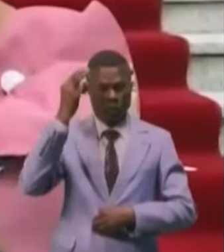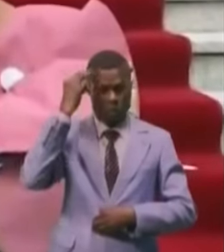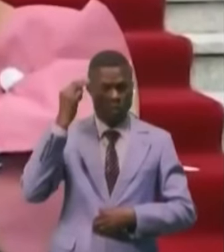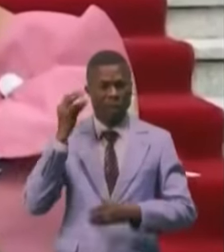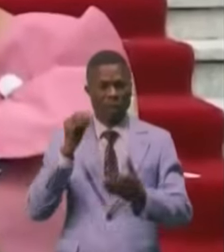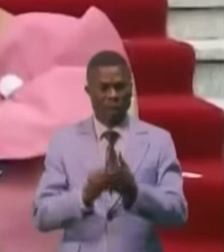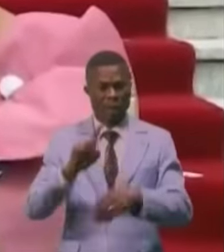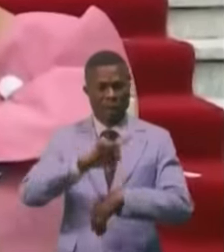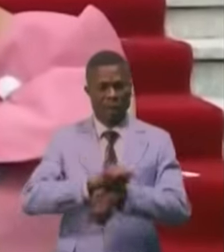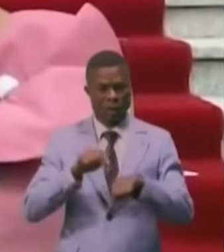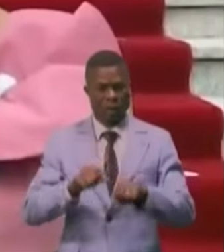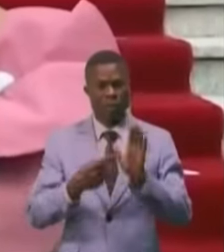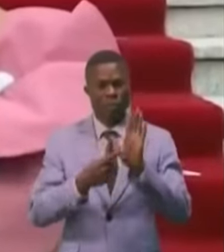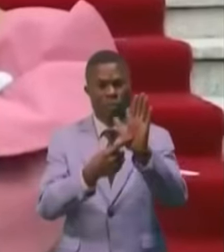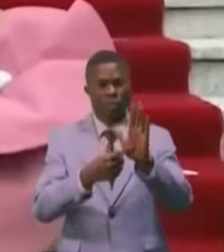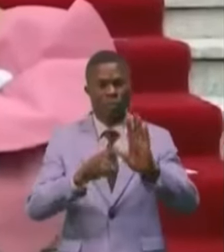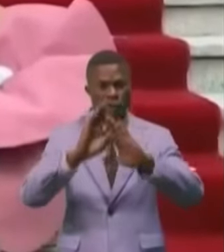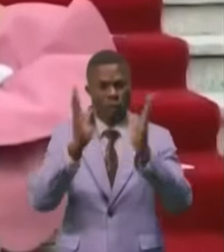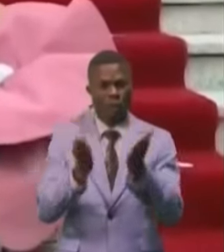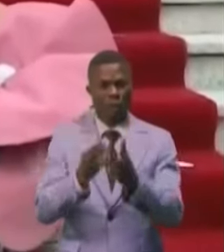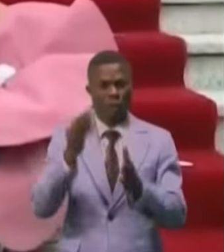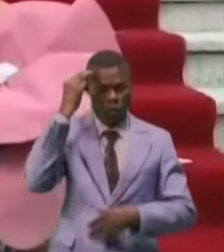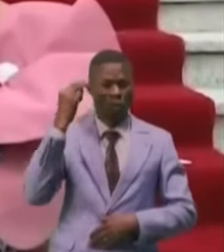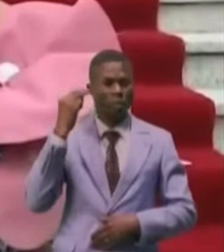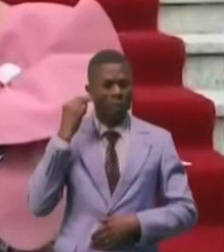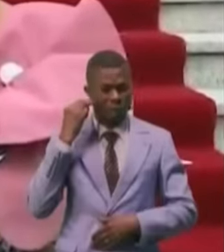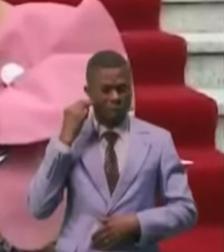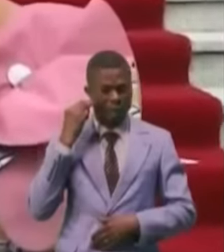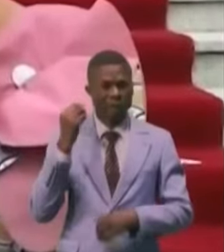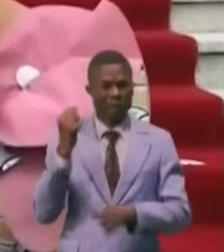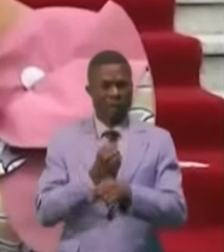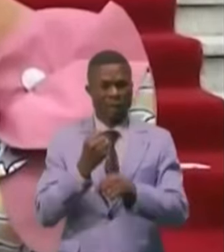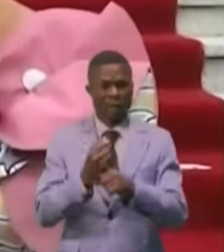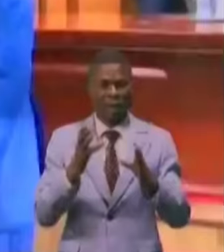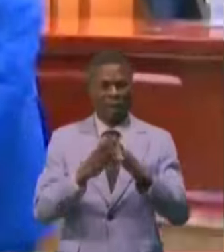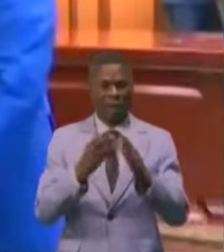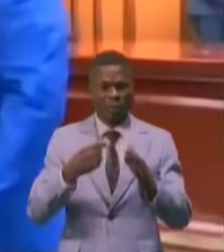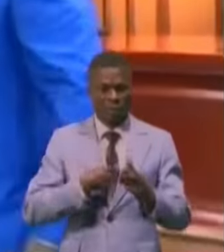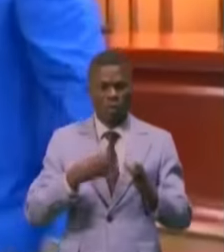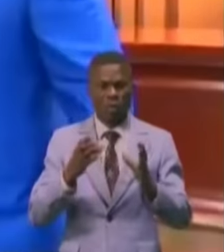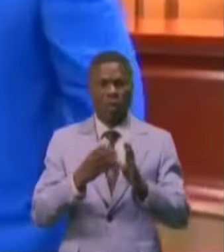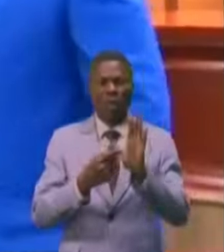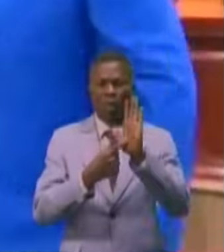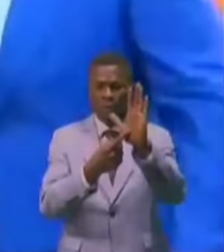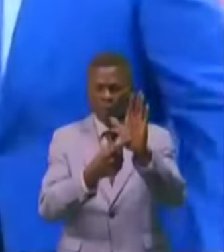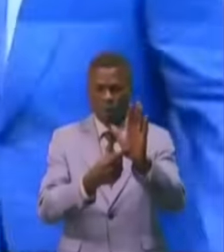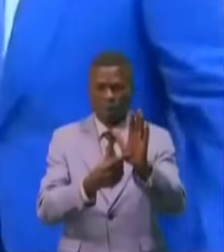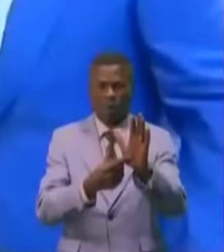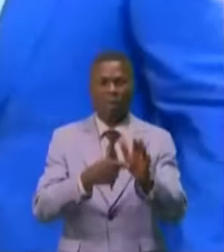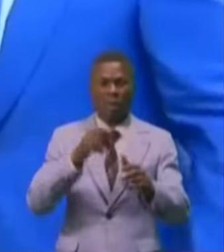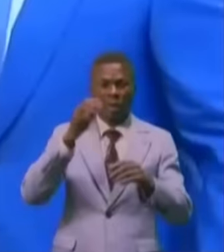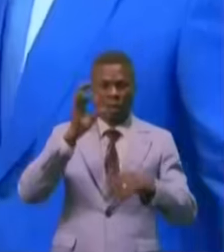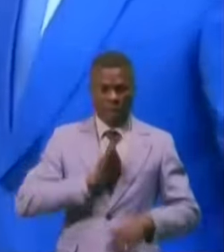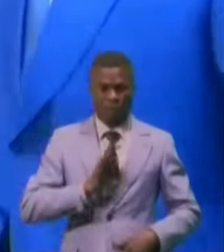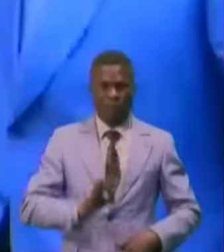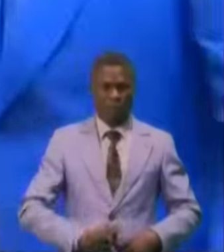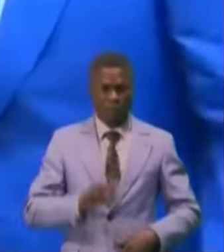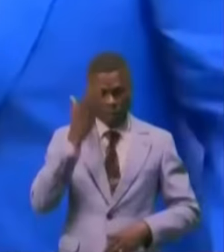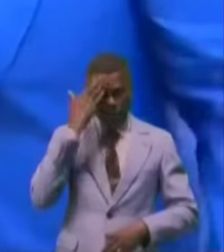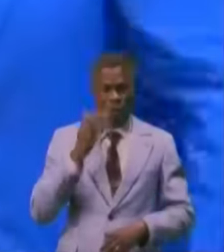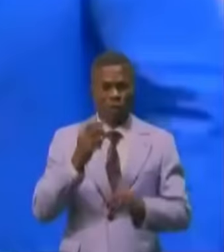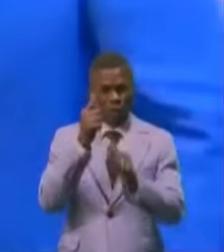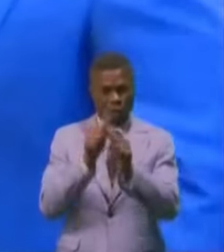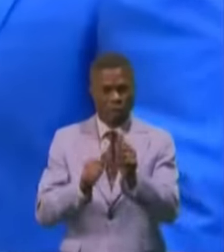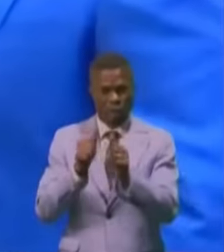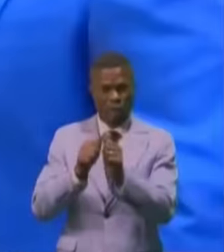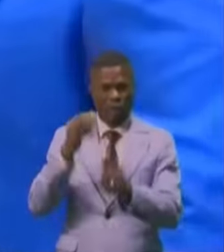pouvoir présenter toute l'équipe gouvernementale à son Excellence, Monsieur le Président de la République, chef de l'État. Nous